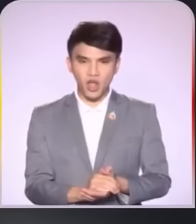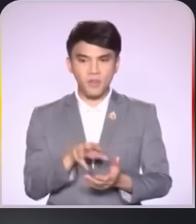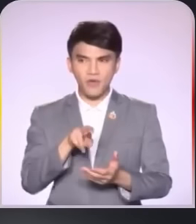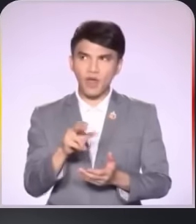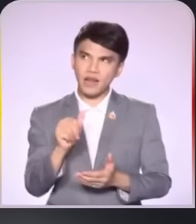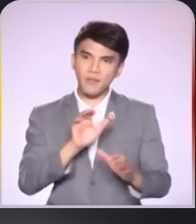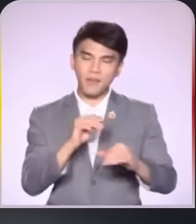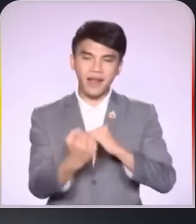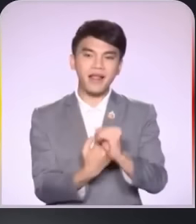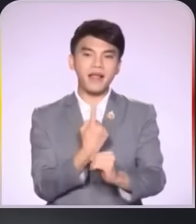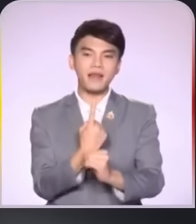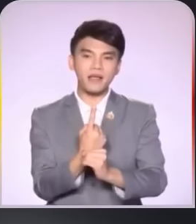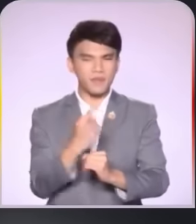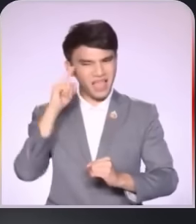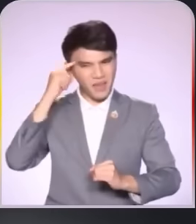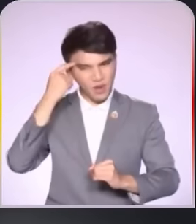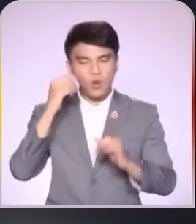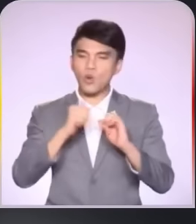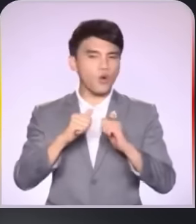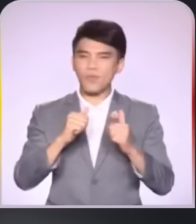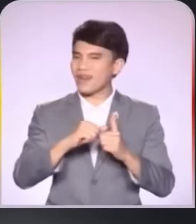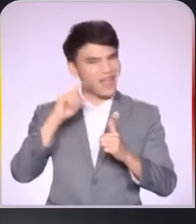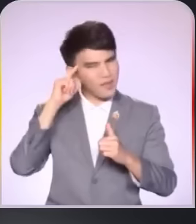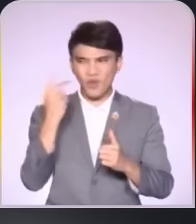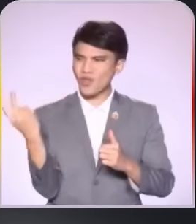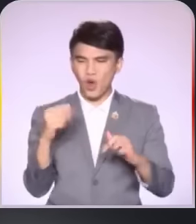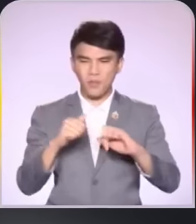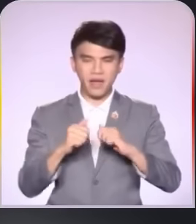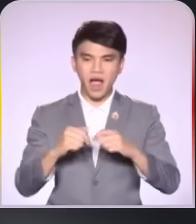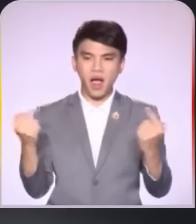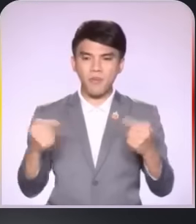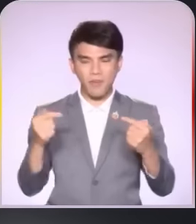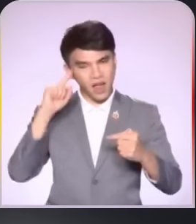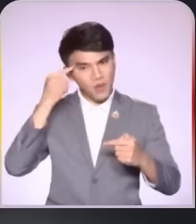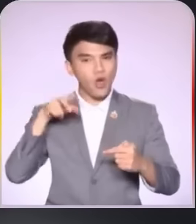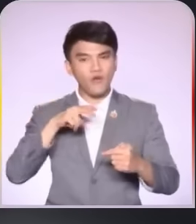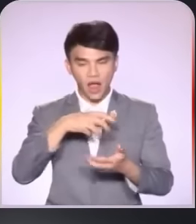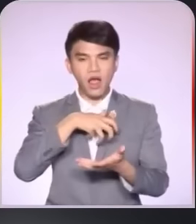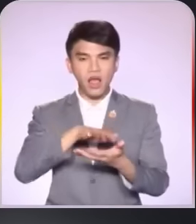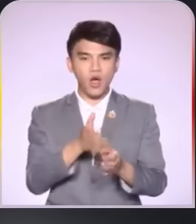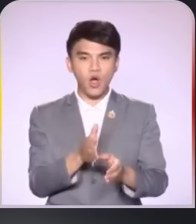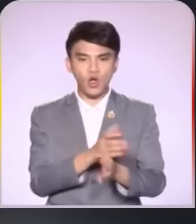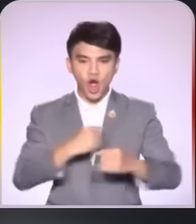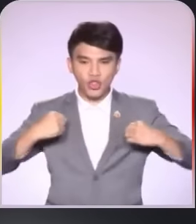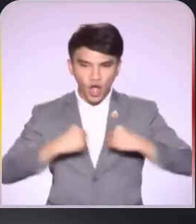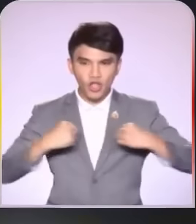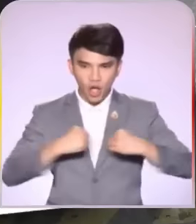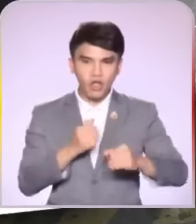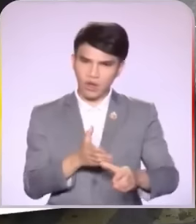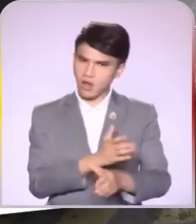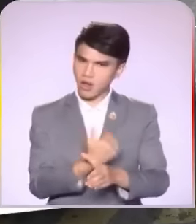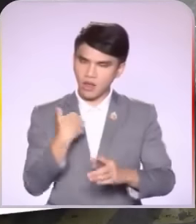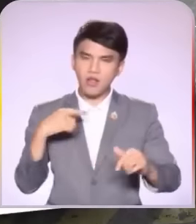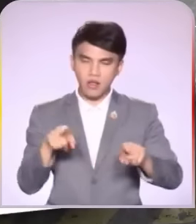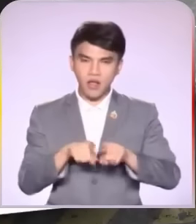กับแฟนได้ประมาณ1ปีจึงไม่รู้ปมที่ทั้งคู่เนี่ยทะเลาะกันแต่ว่าแฟนเคยบอกว่าเคยต่อยกับมือยิงมาก่อนเ